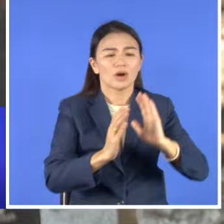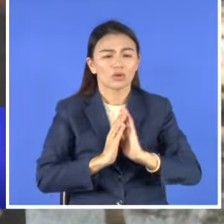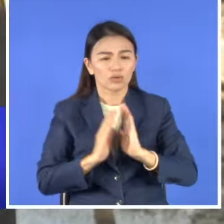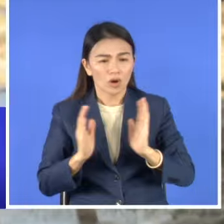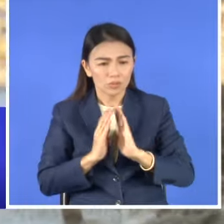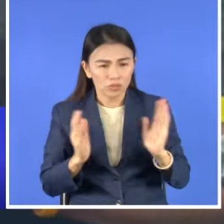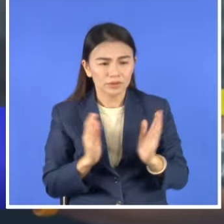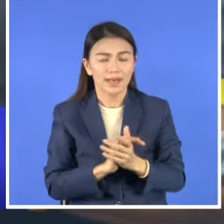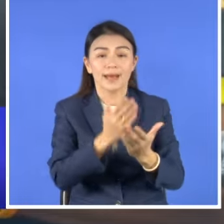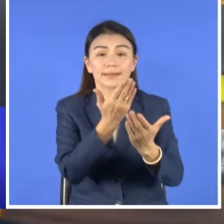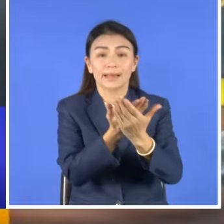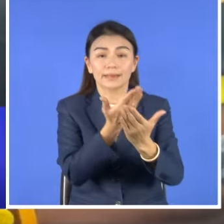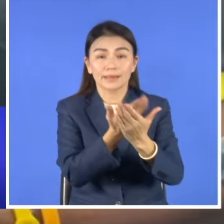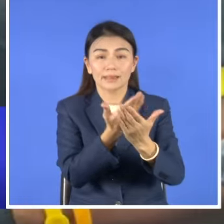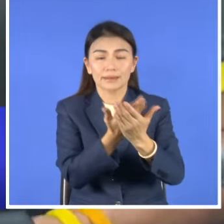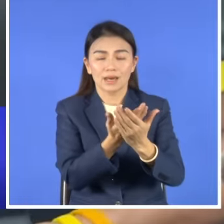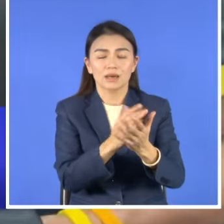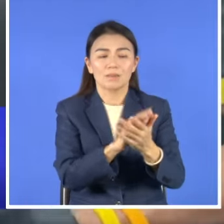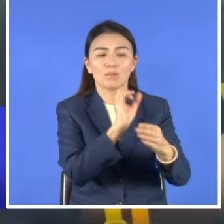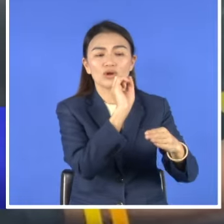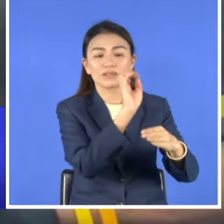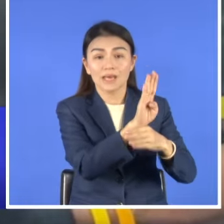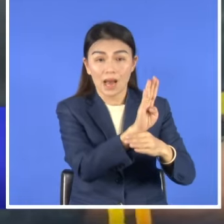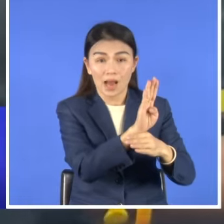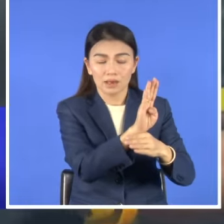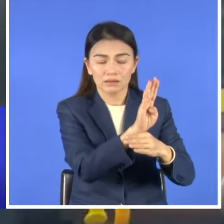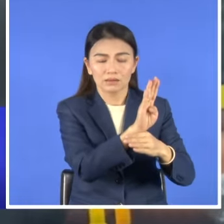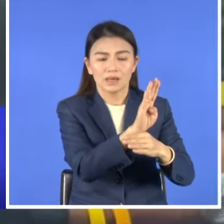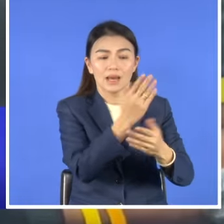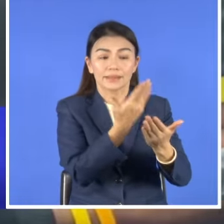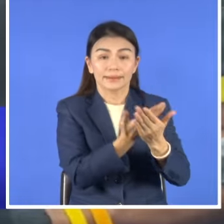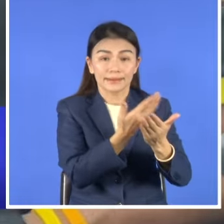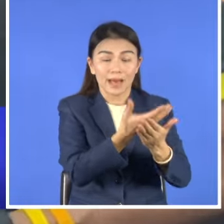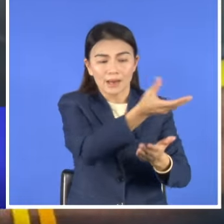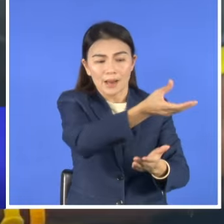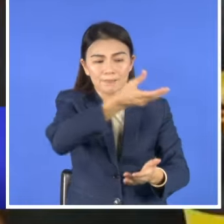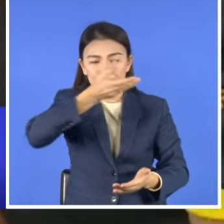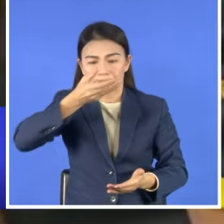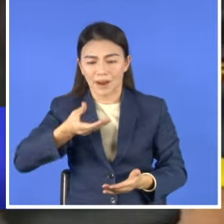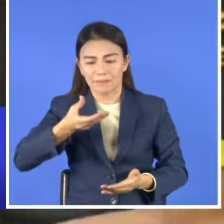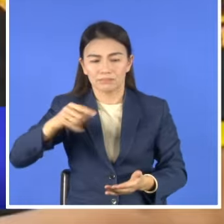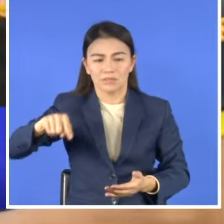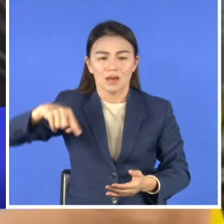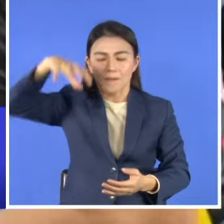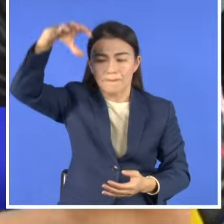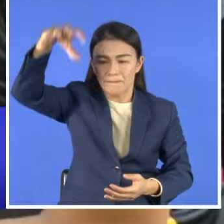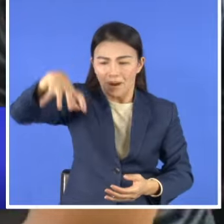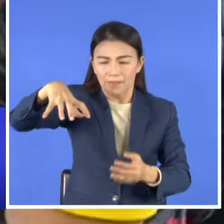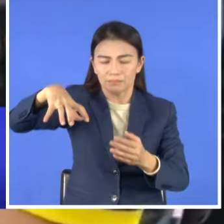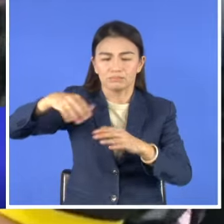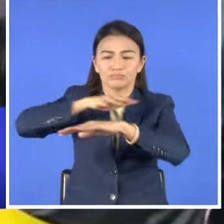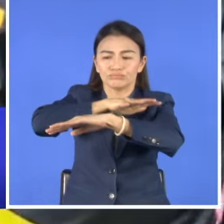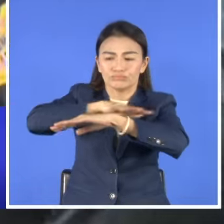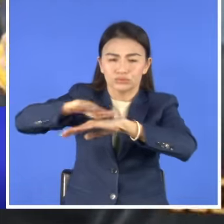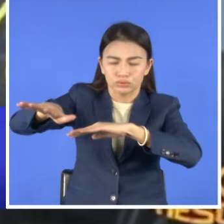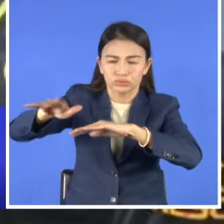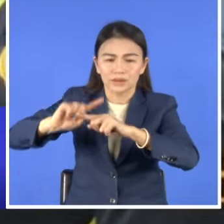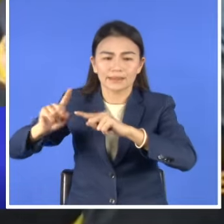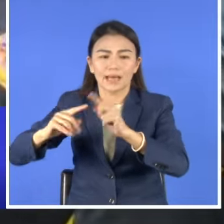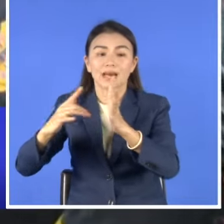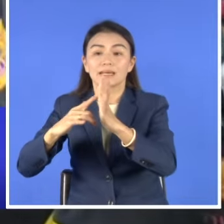ที่ได้รับการบริจาคมาก็จะนำไปซ่อมแซมโรงอาหารช้างที่ถูกทำลายไปนะคะแล้วก็มียาบางส่วนที่ต้องซื้อให้ช้างด้วย